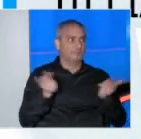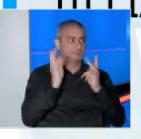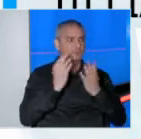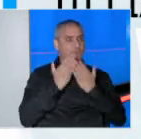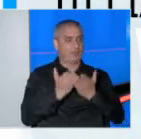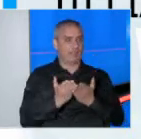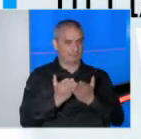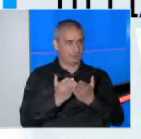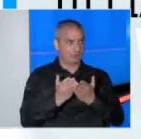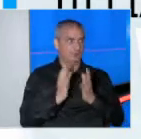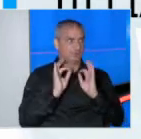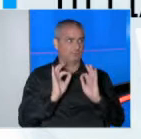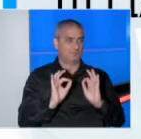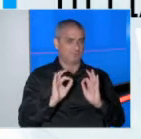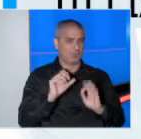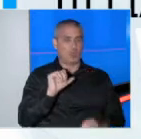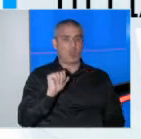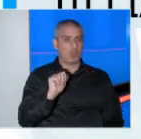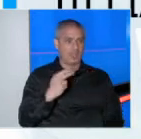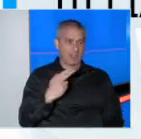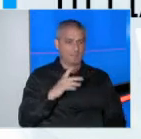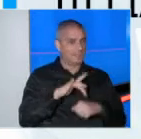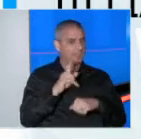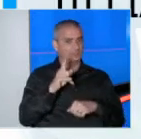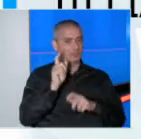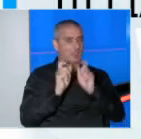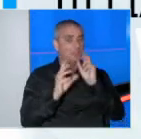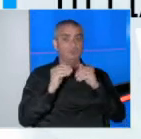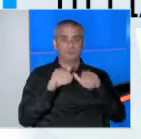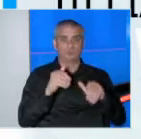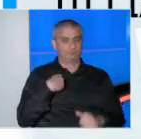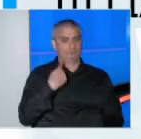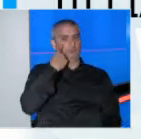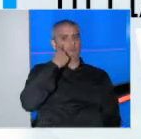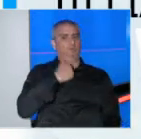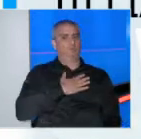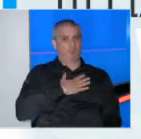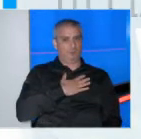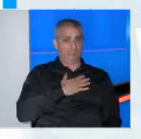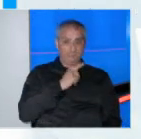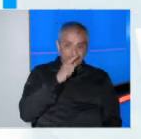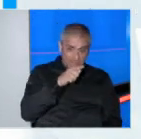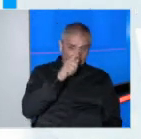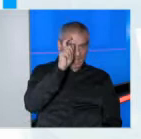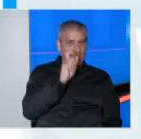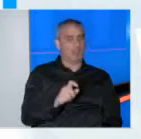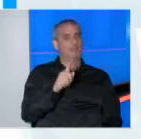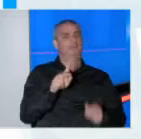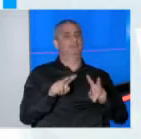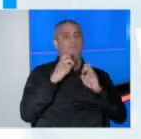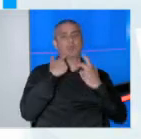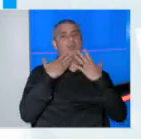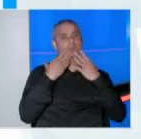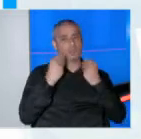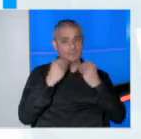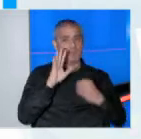לסייע. דוגרי כותב, אורן אלמן, הרגישות שלו לאנשים עם מוגבלות הרשימה אותי. זה האדם. אז זו ההזדמנות להודות